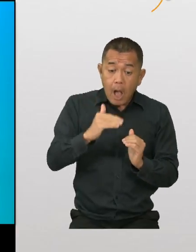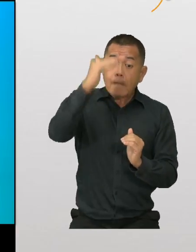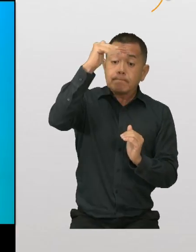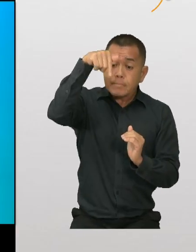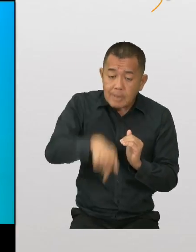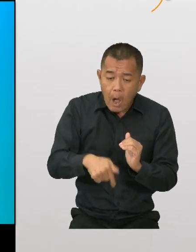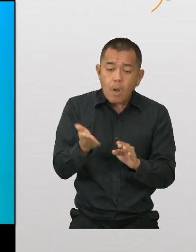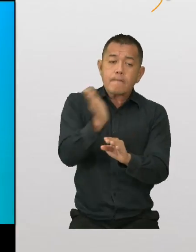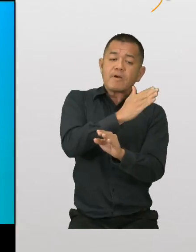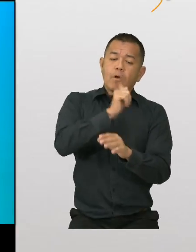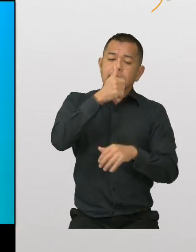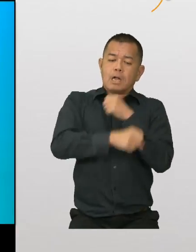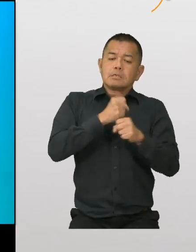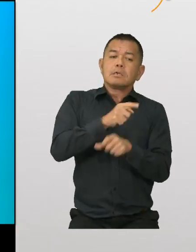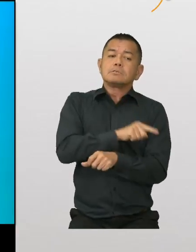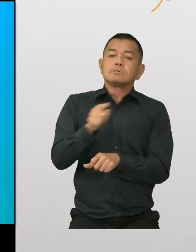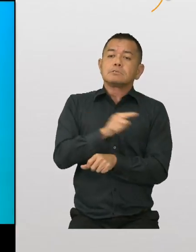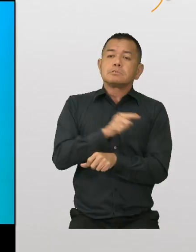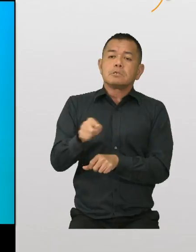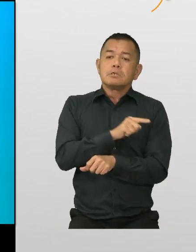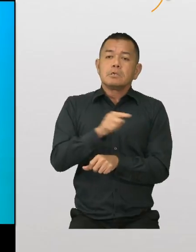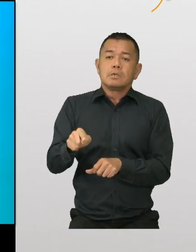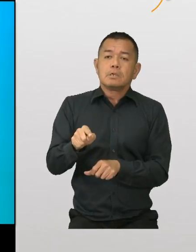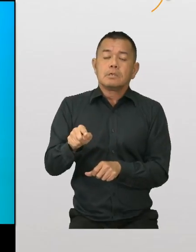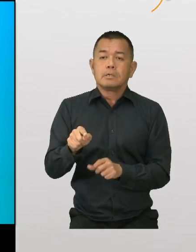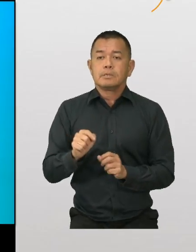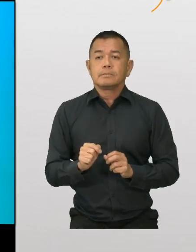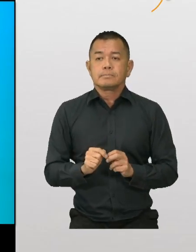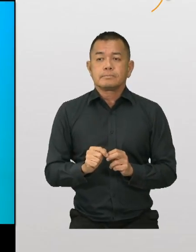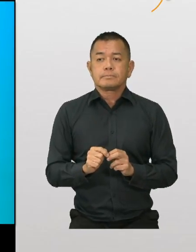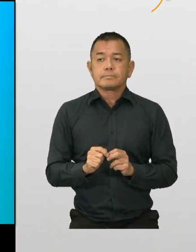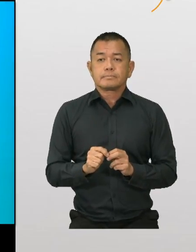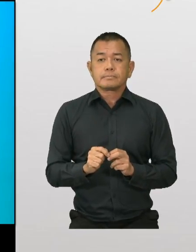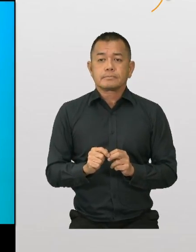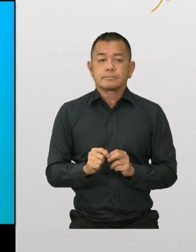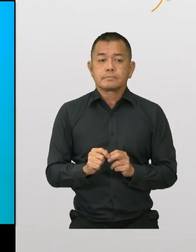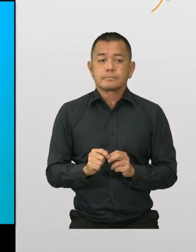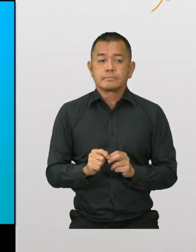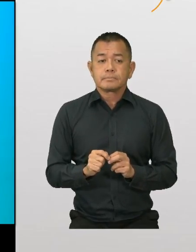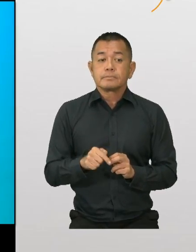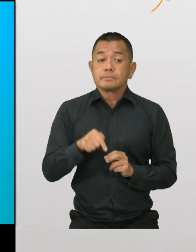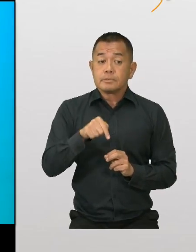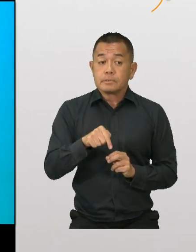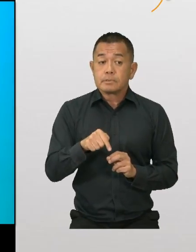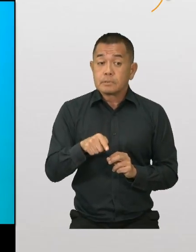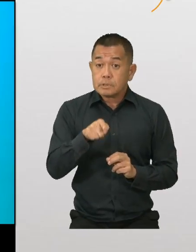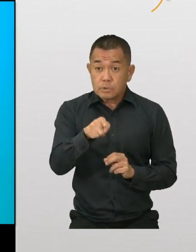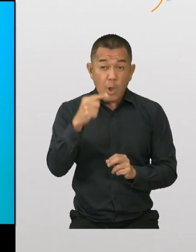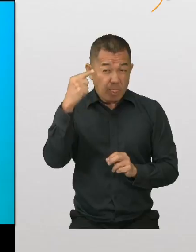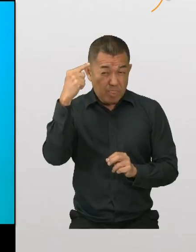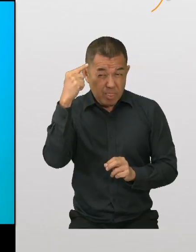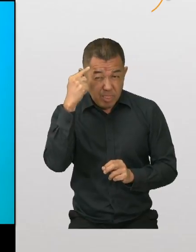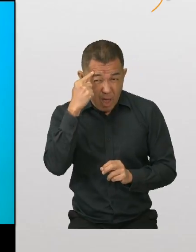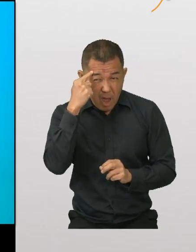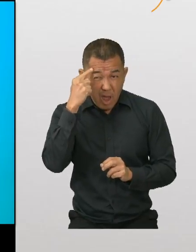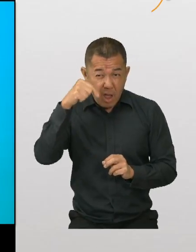涨 years 了 ago? 还是下跌了？你直觉的反应。 What's your instinctive 谁觉得 reaction? 现在的电 If 费 you 比 think that 10年 today's 前贵 electricity 了 tariff is 请举 higher 手 than